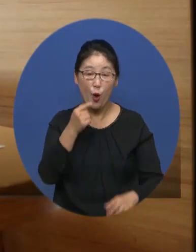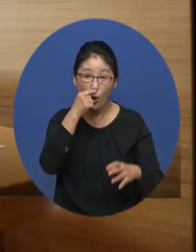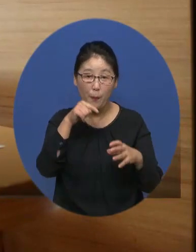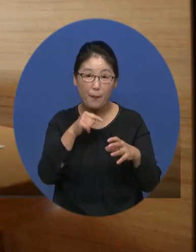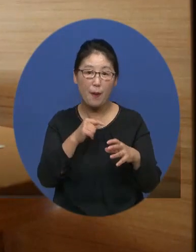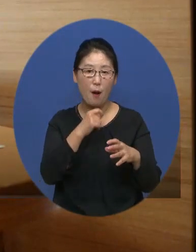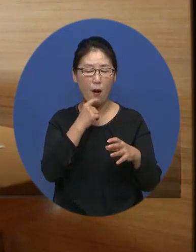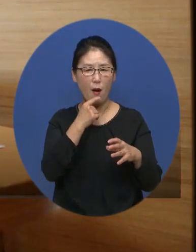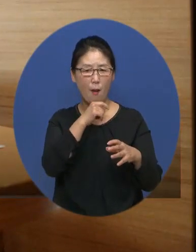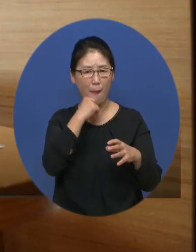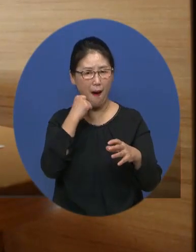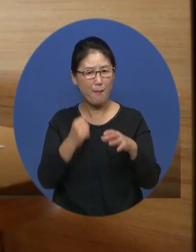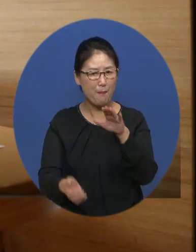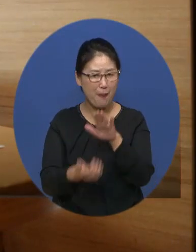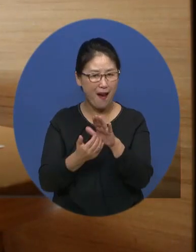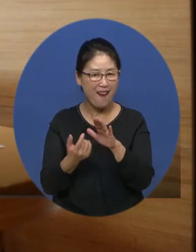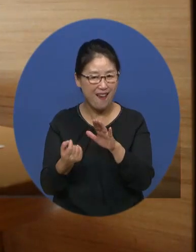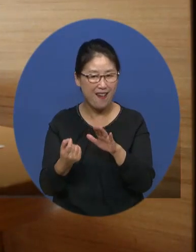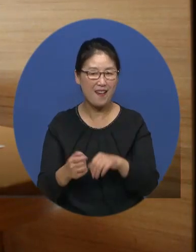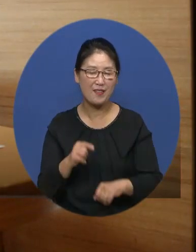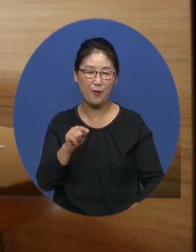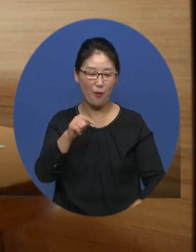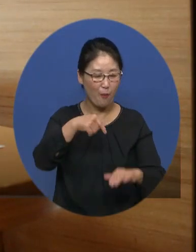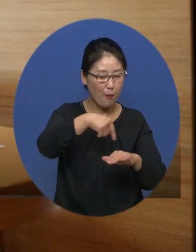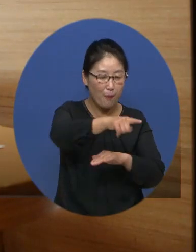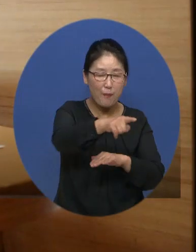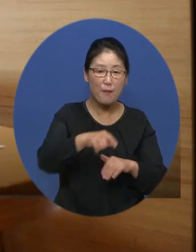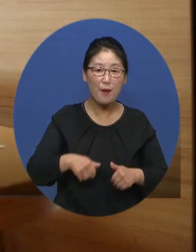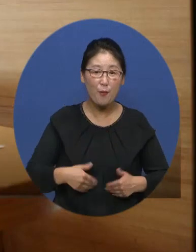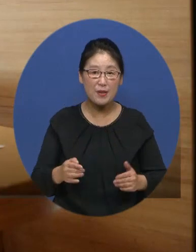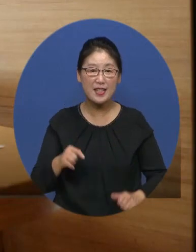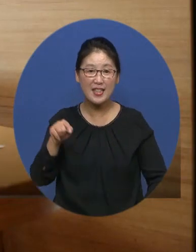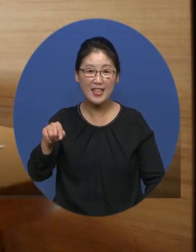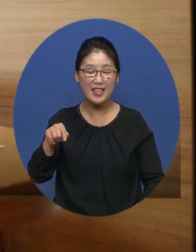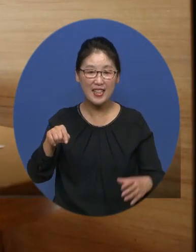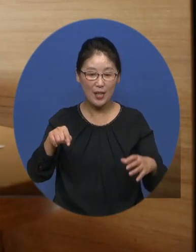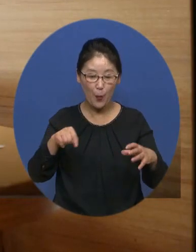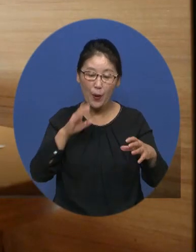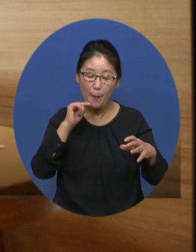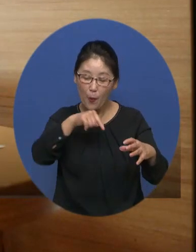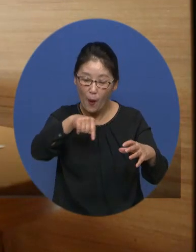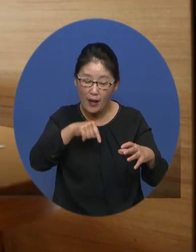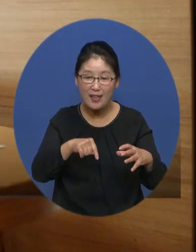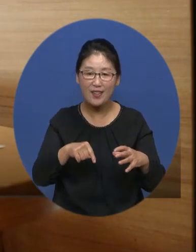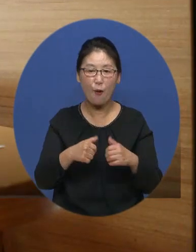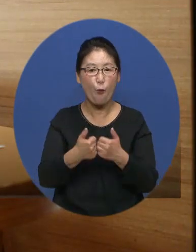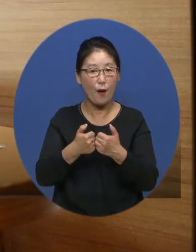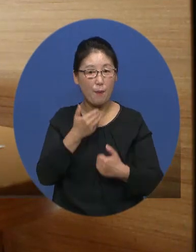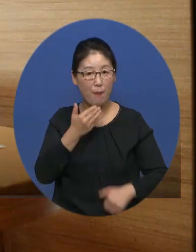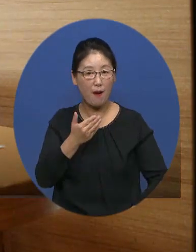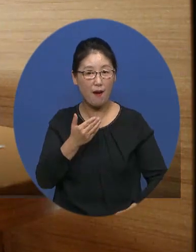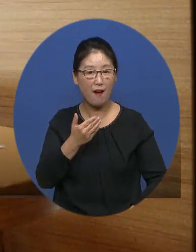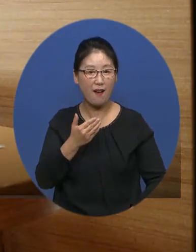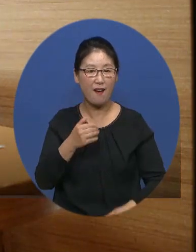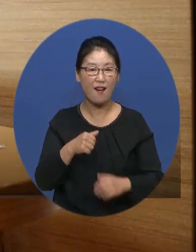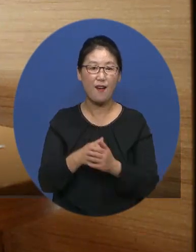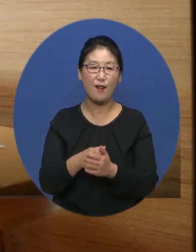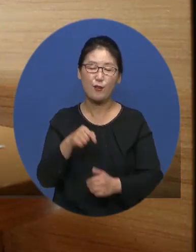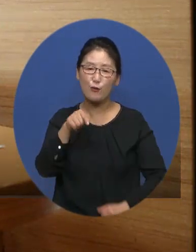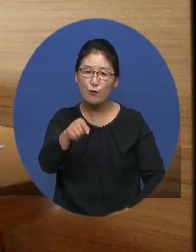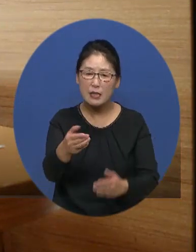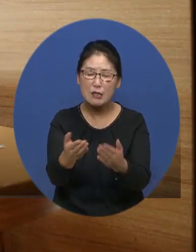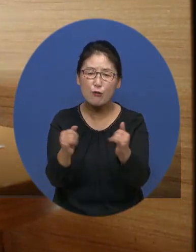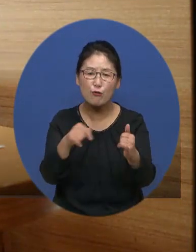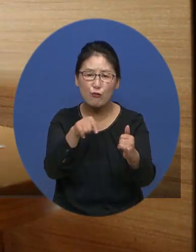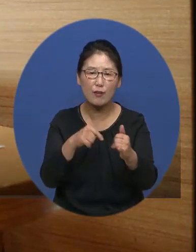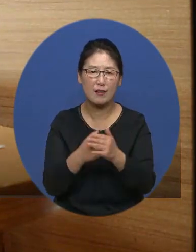그 다음에 이제 뭐 외부에 나가지 않아도 여기서 미팅을 할 수 있고, 그 다음에 저희 직원들이 감정 노동자가 많다 보니까 휴식